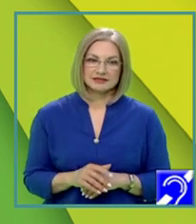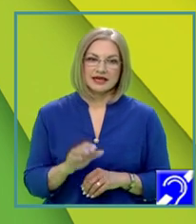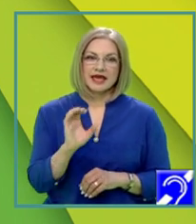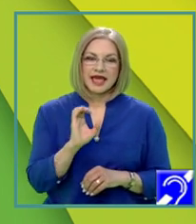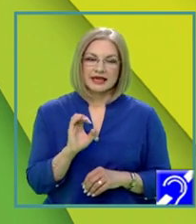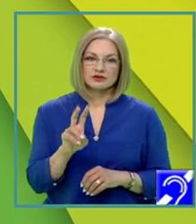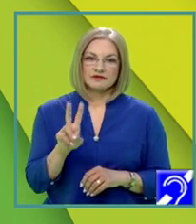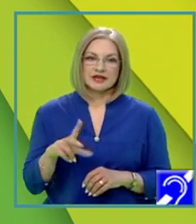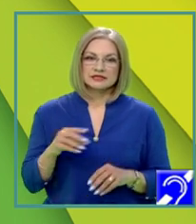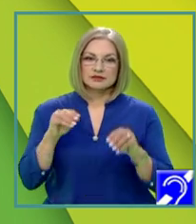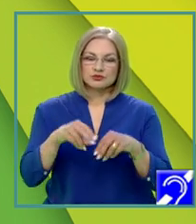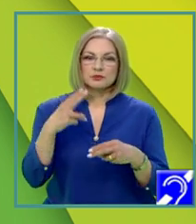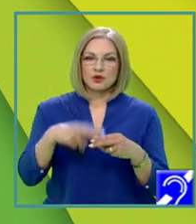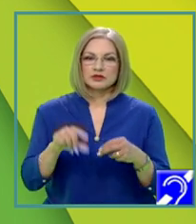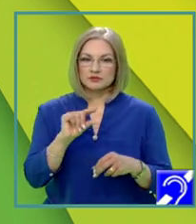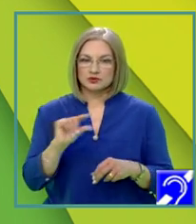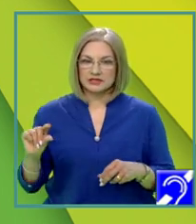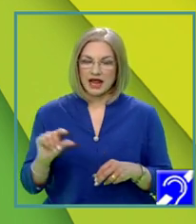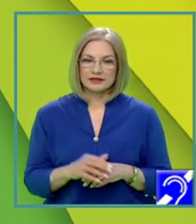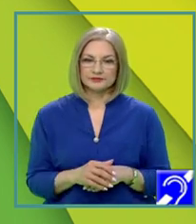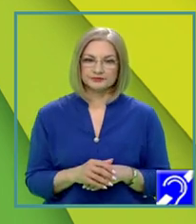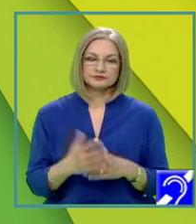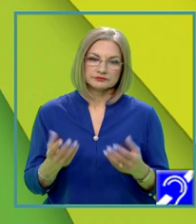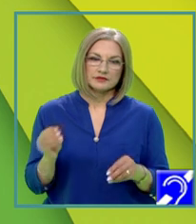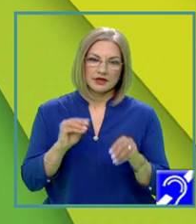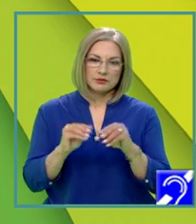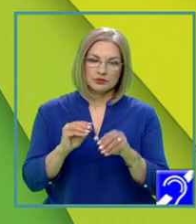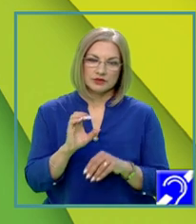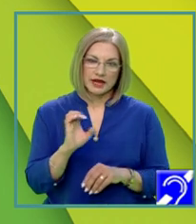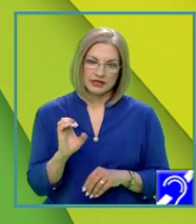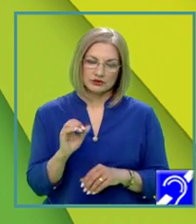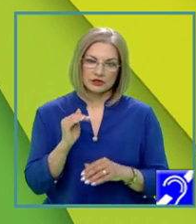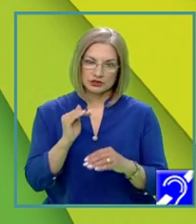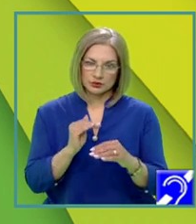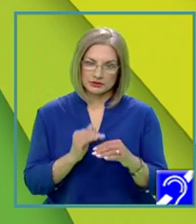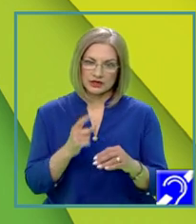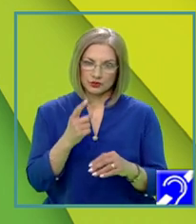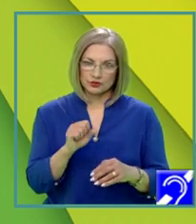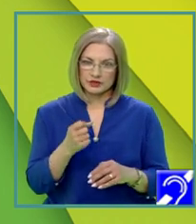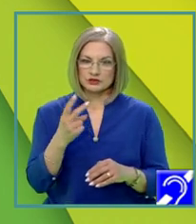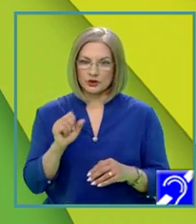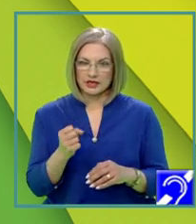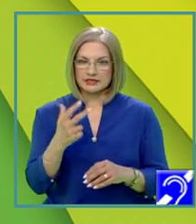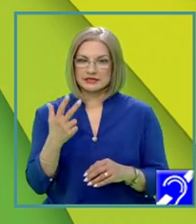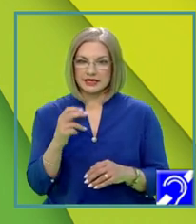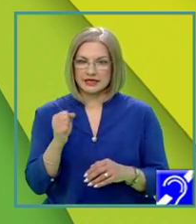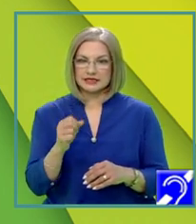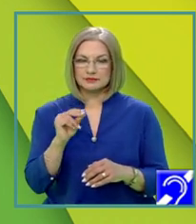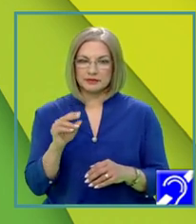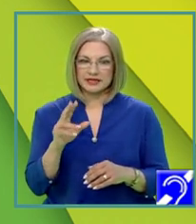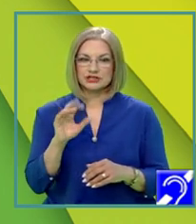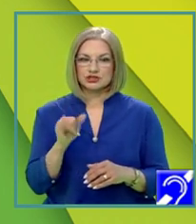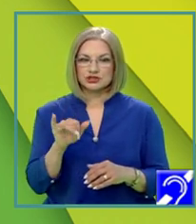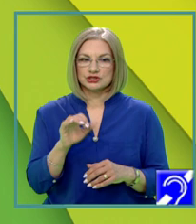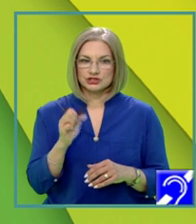electronii Plasați pe ultimul strat prin urmare vom așeza electronii pe sub straturile 1 s 2 S2 pe 33